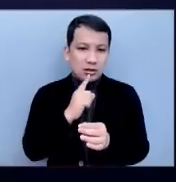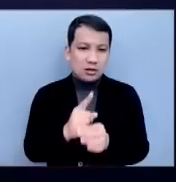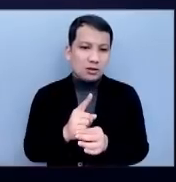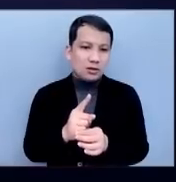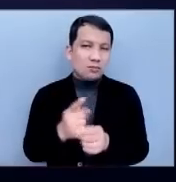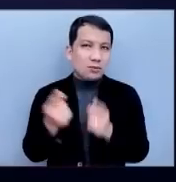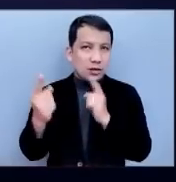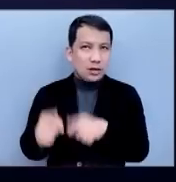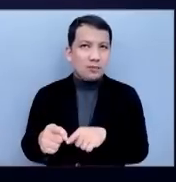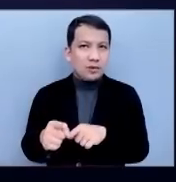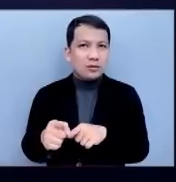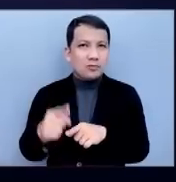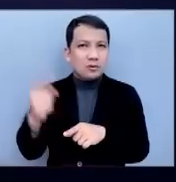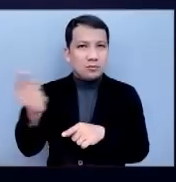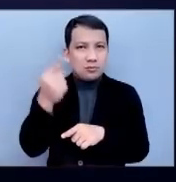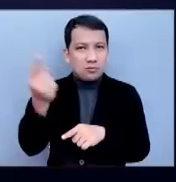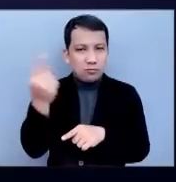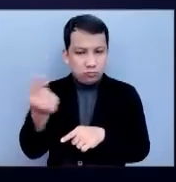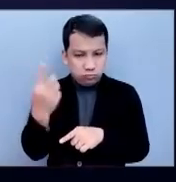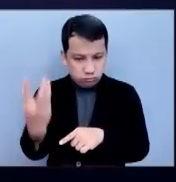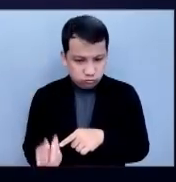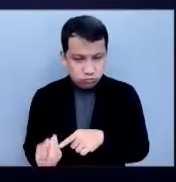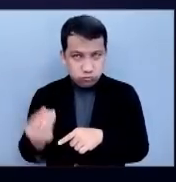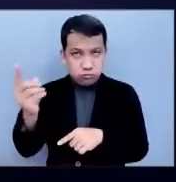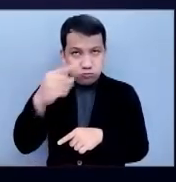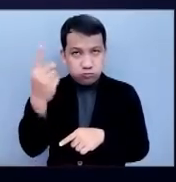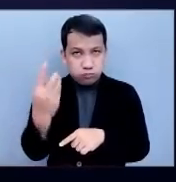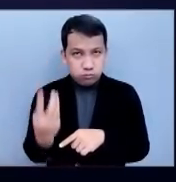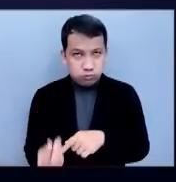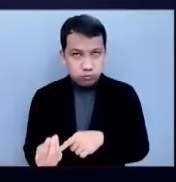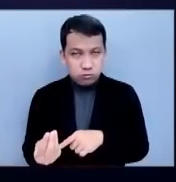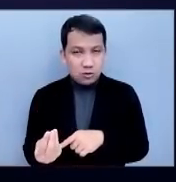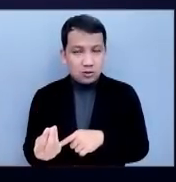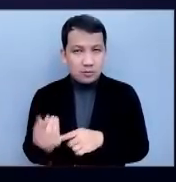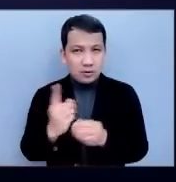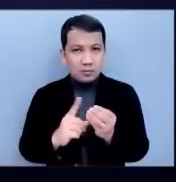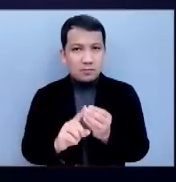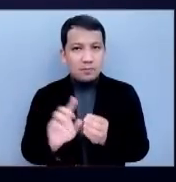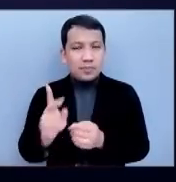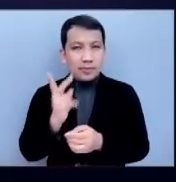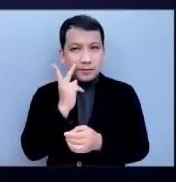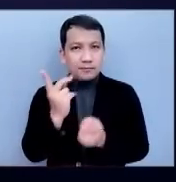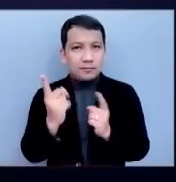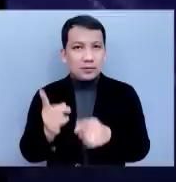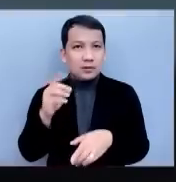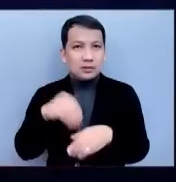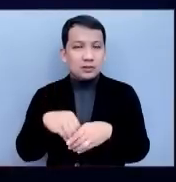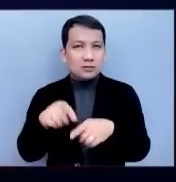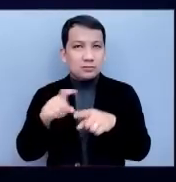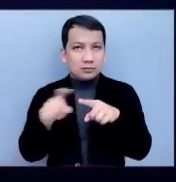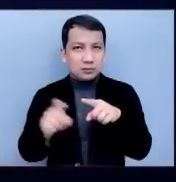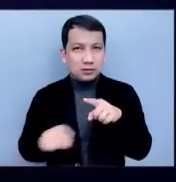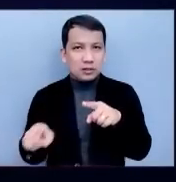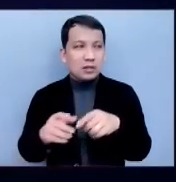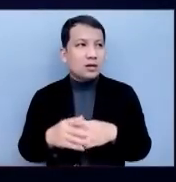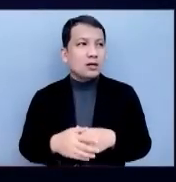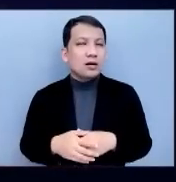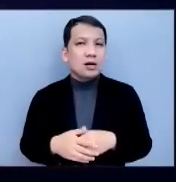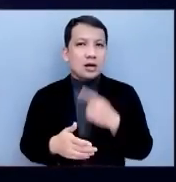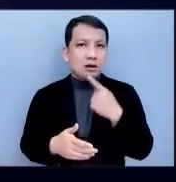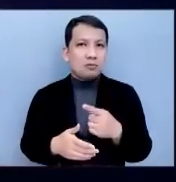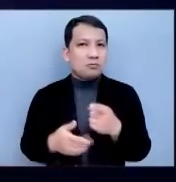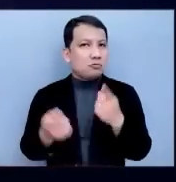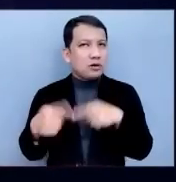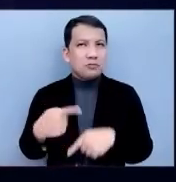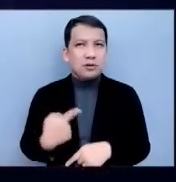po talaga namumuo yung mga buhawi na ito or itong mga weather phenomena na ito sa loob ng thunderstorm. Wala namang napaulat